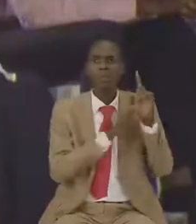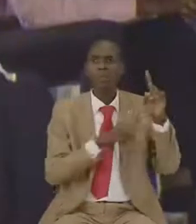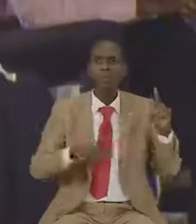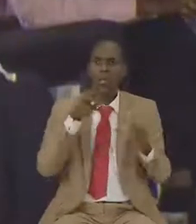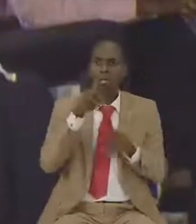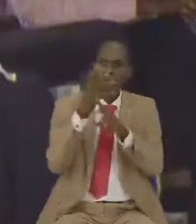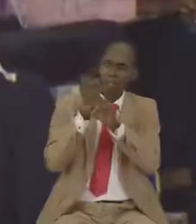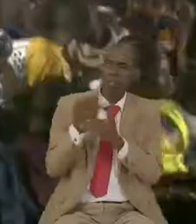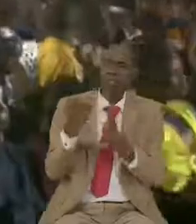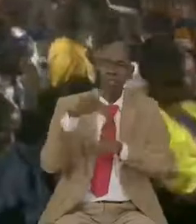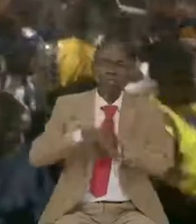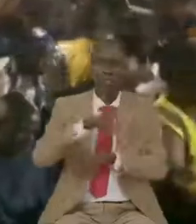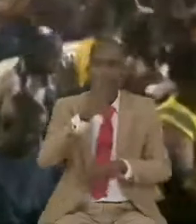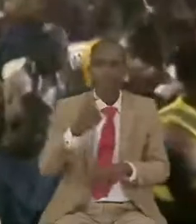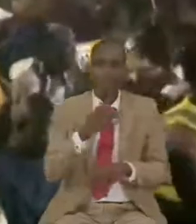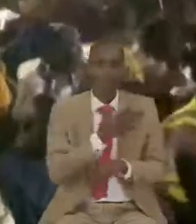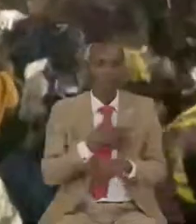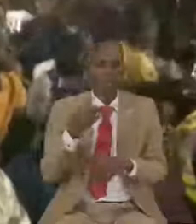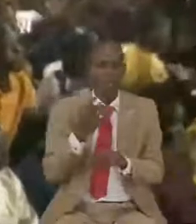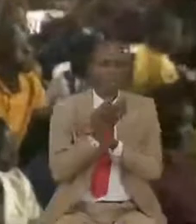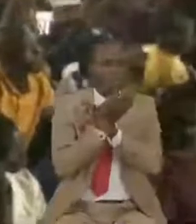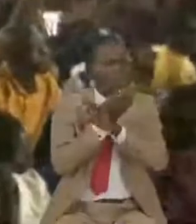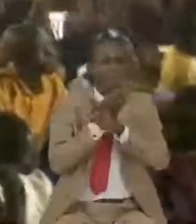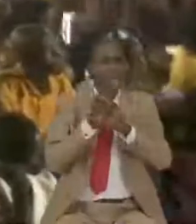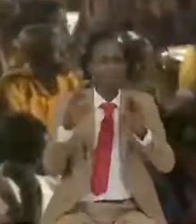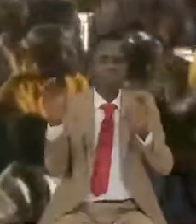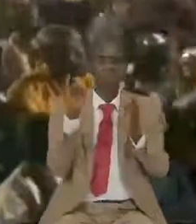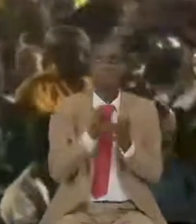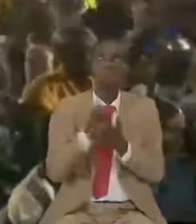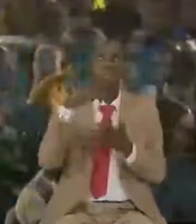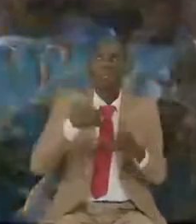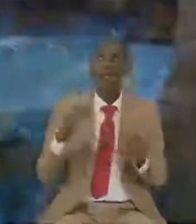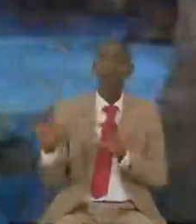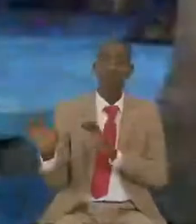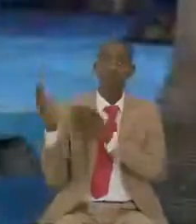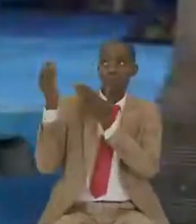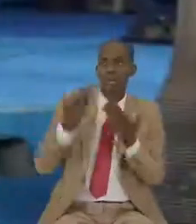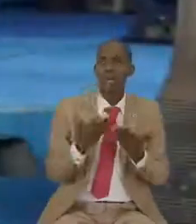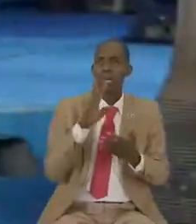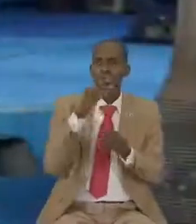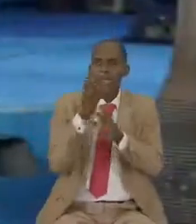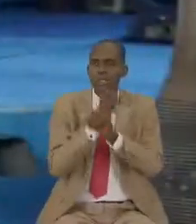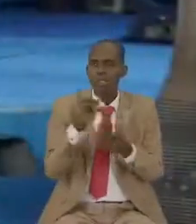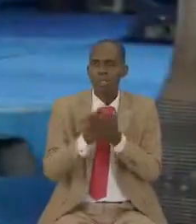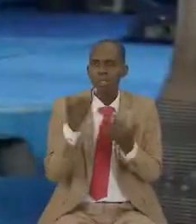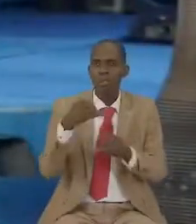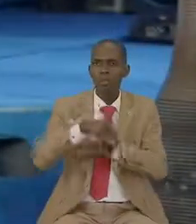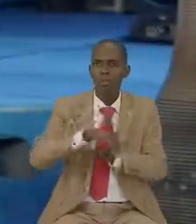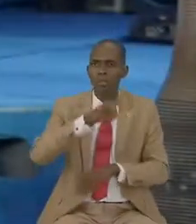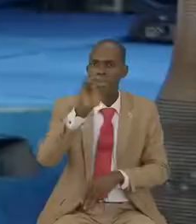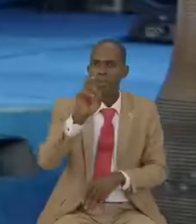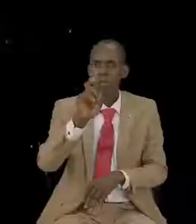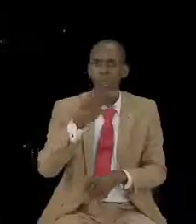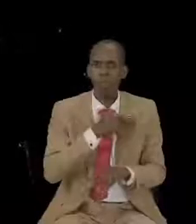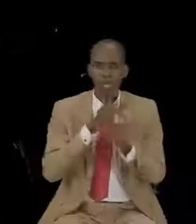reçois le pardon du Seigneur ce soir? Est-ce que tu reçois la liberté, la libération, la liberté